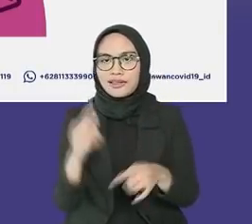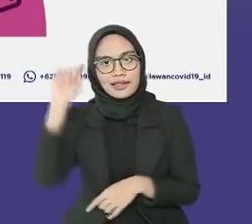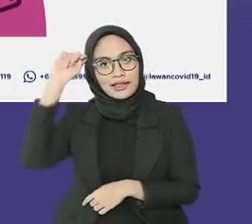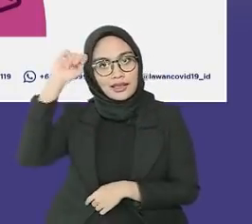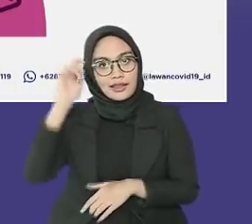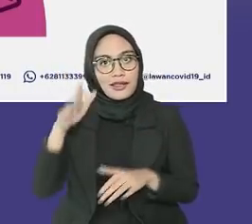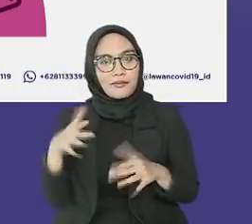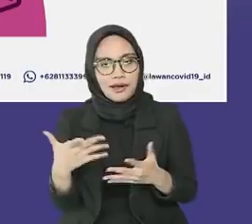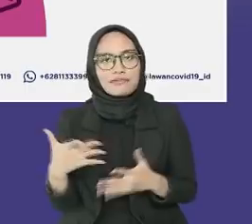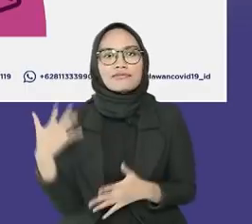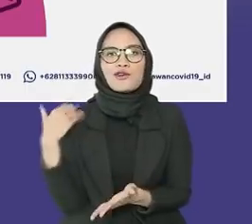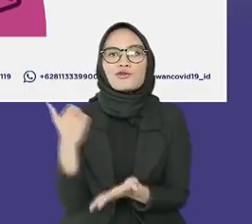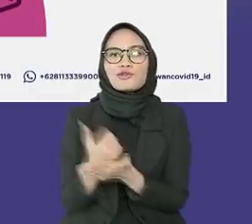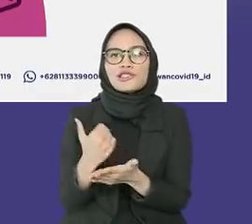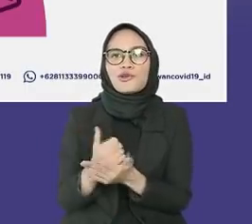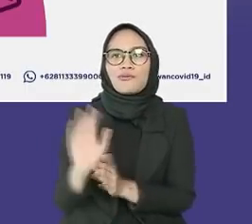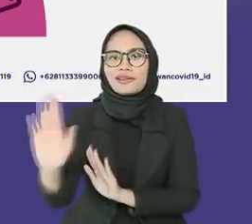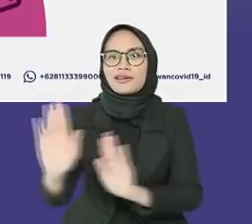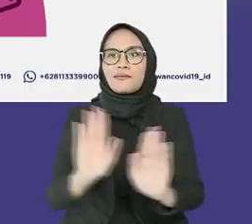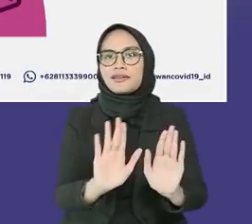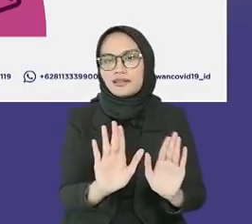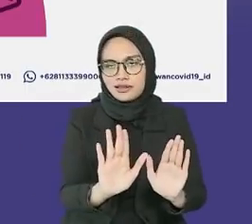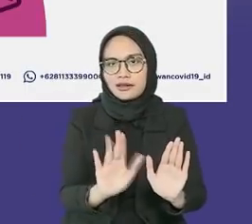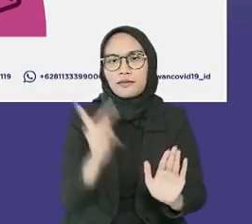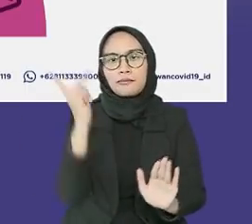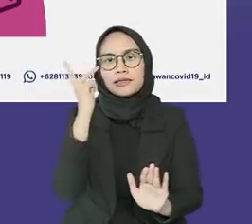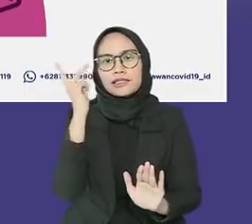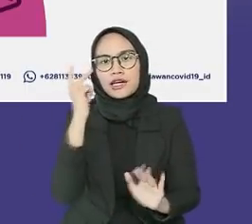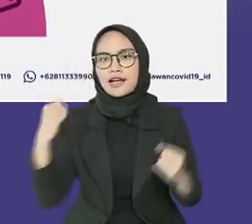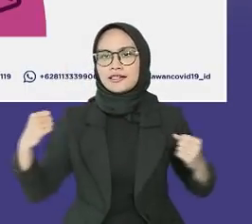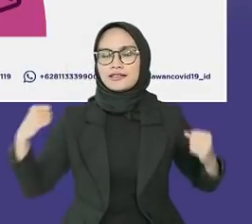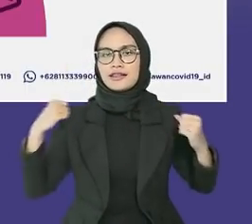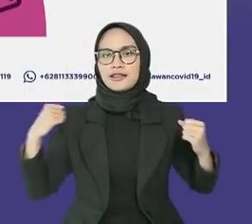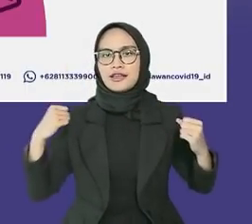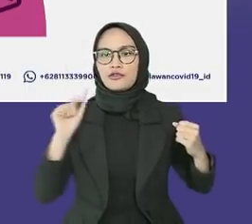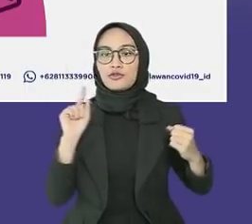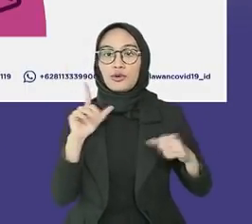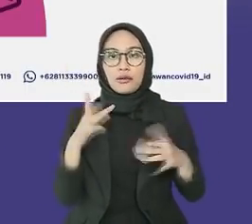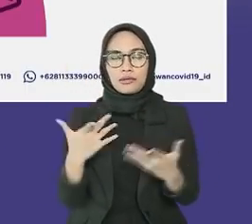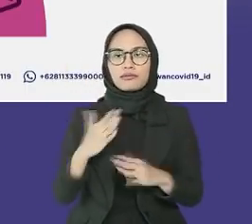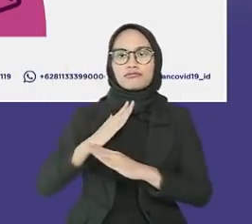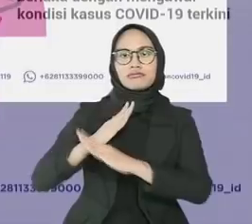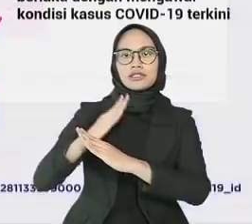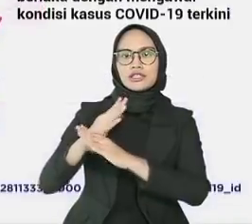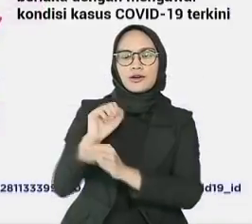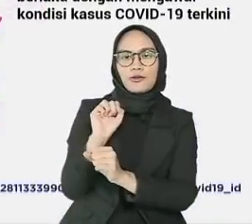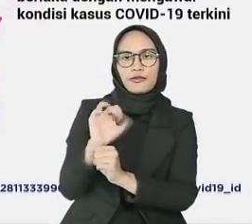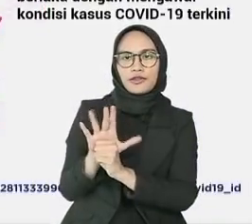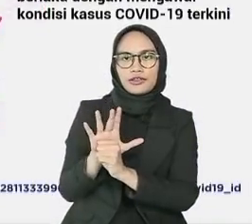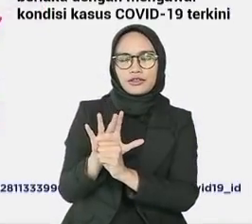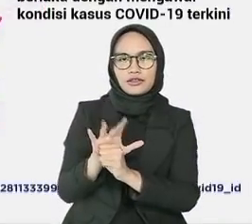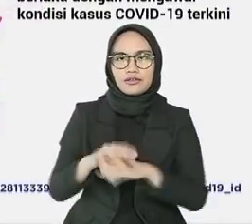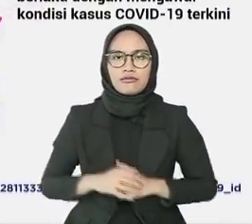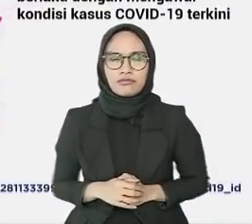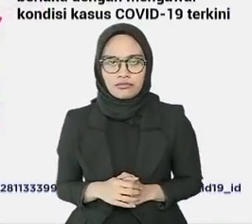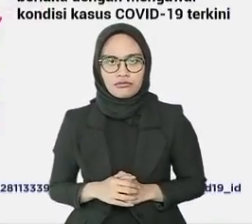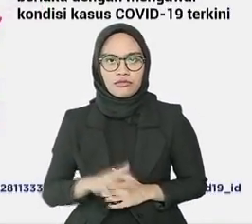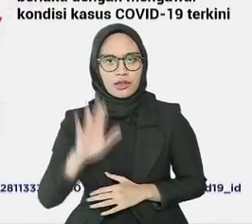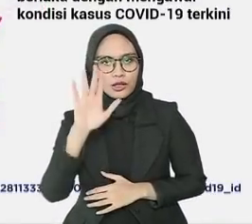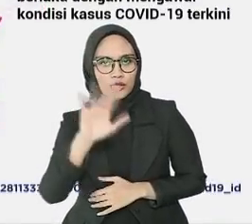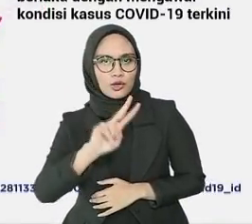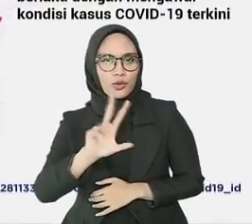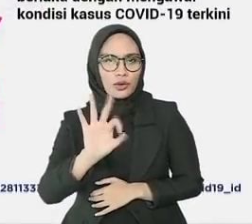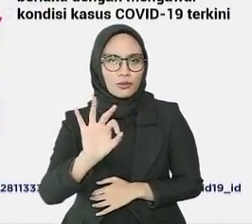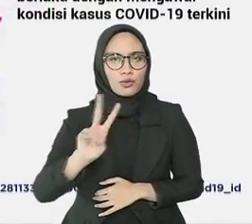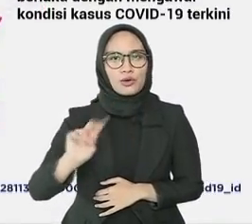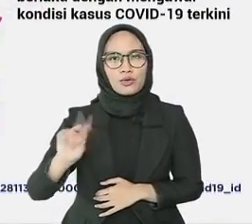terdapat beberapa hal yang harus dilakukan oleh kita bersama untuk mencegah lonjakan kasus di awal tahun 2022, yaitu